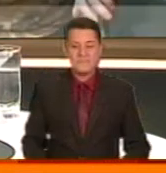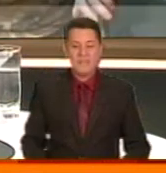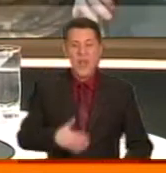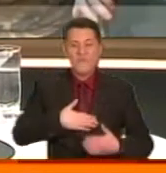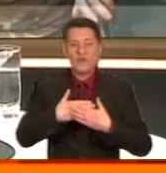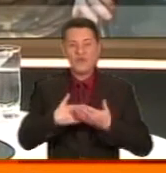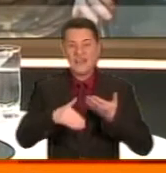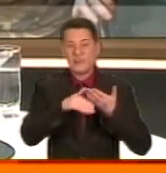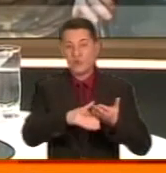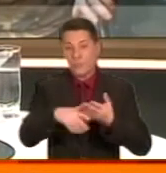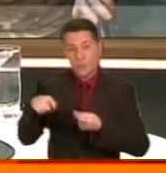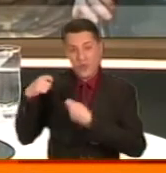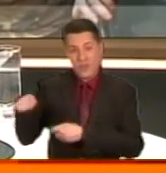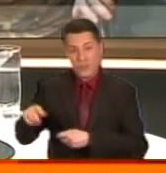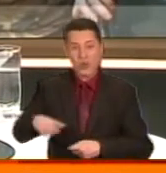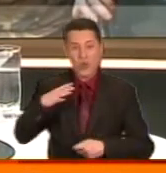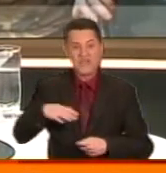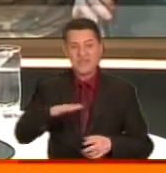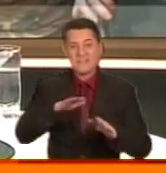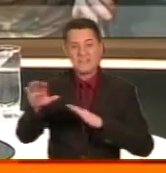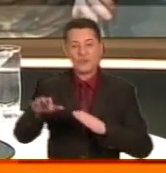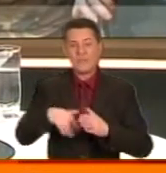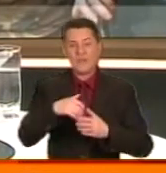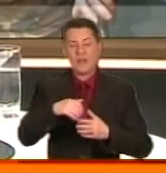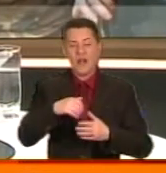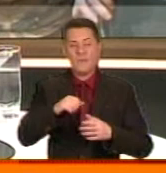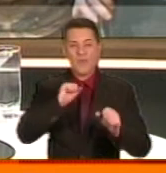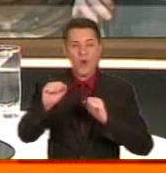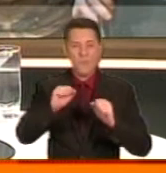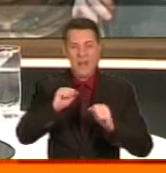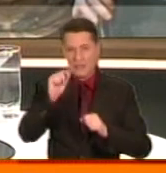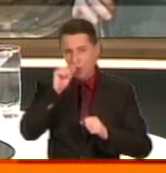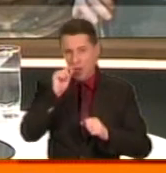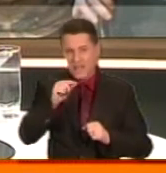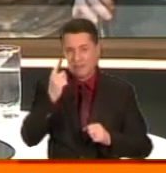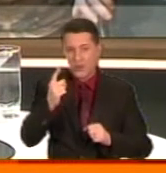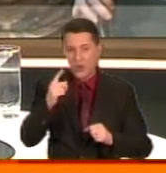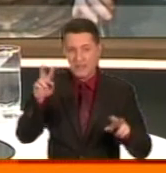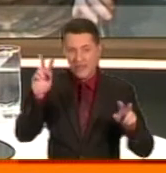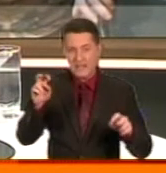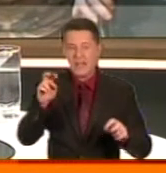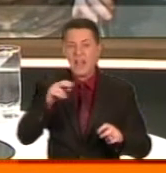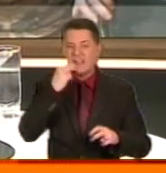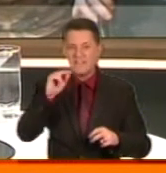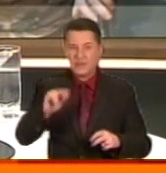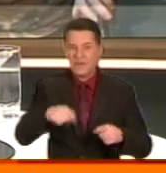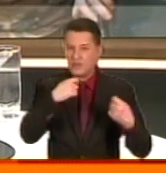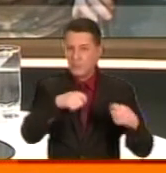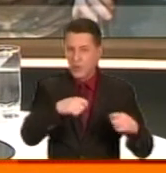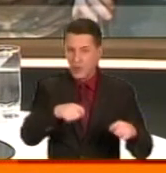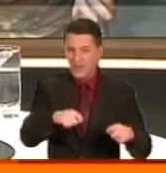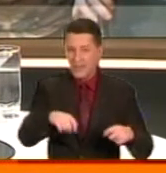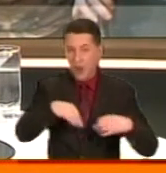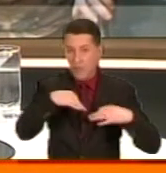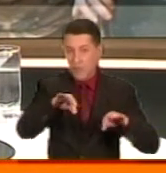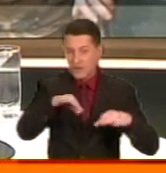Волонтерську допомогу на продаж колишнього заступника комбата добровільчого батальйону «Луганськ-1» Андрія Умрихіна звинувачують у продажі